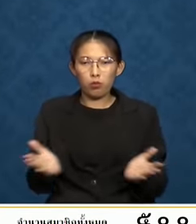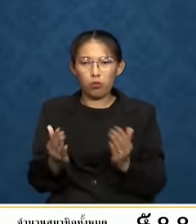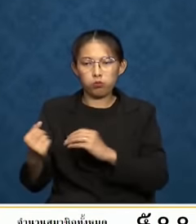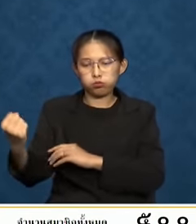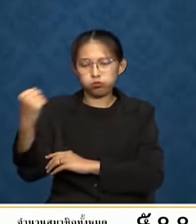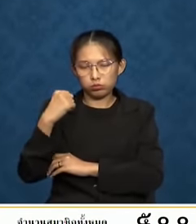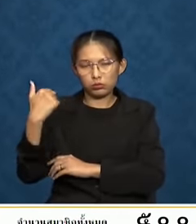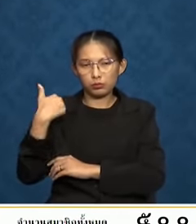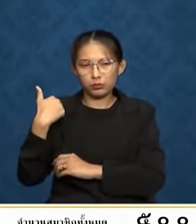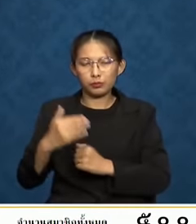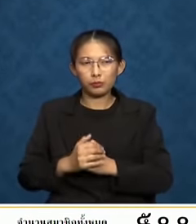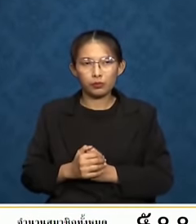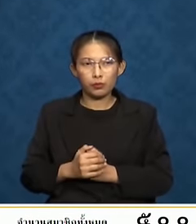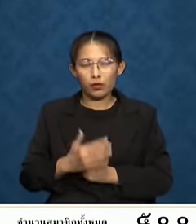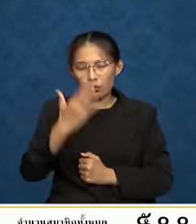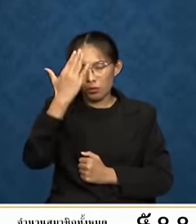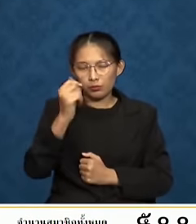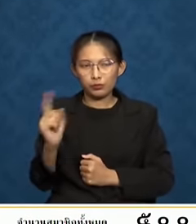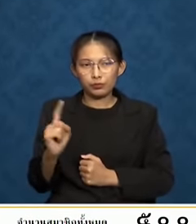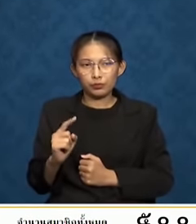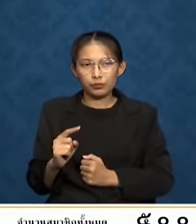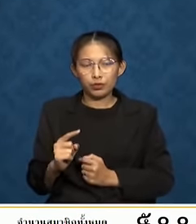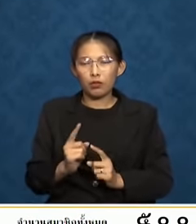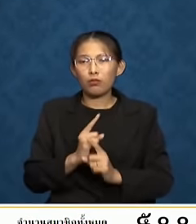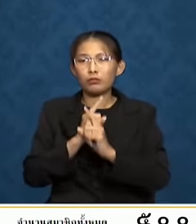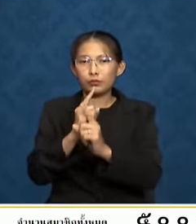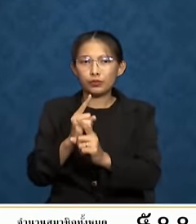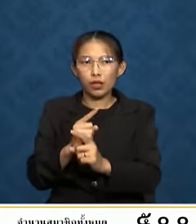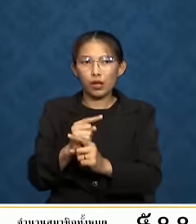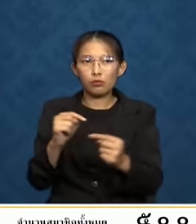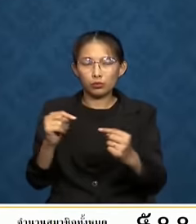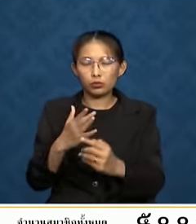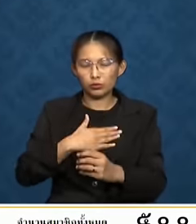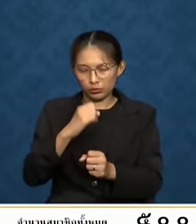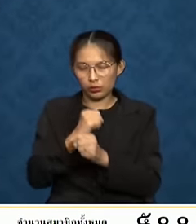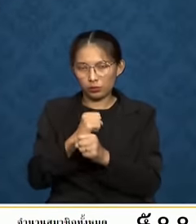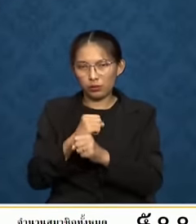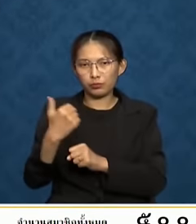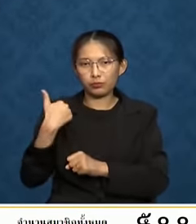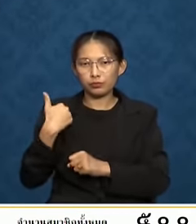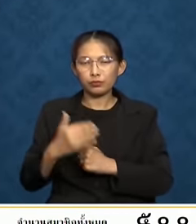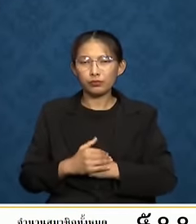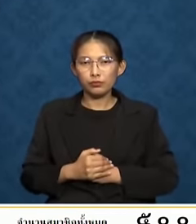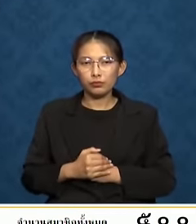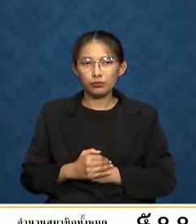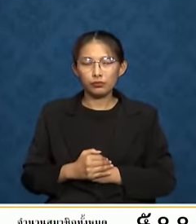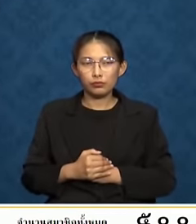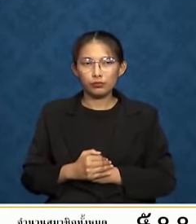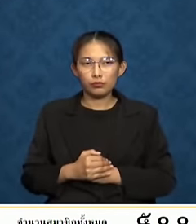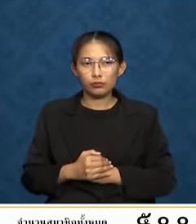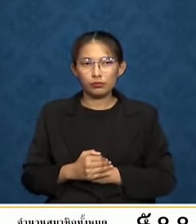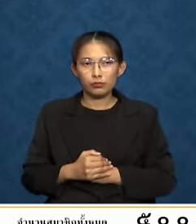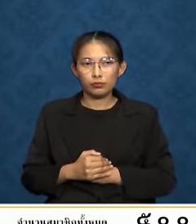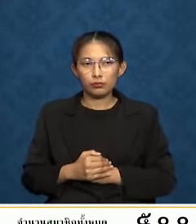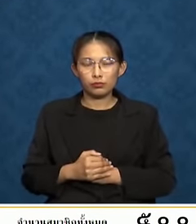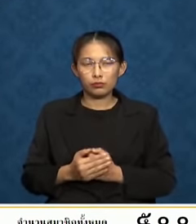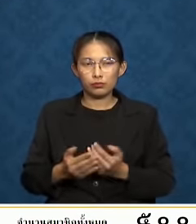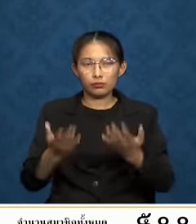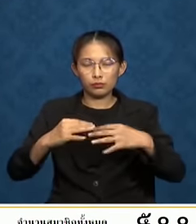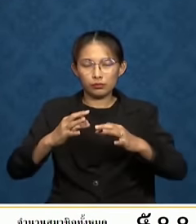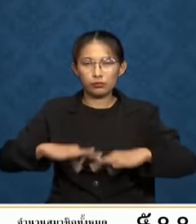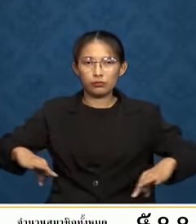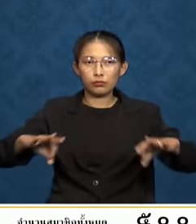ด้วยว่าอนี้ก็ตรงใจท่านทำทำอยู่แล้วครับเรื่องสำคัญ